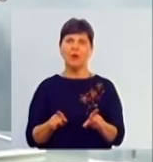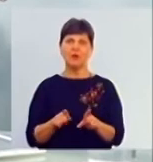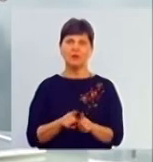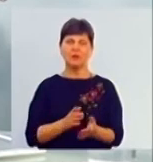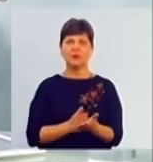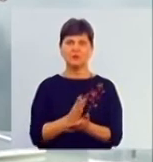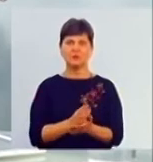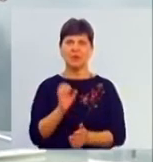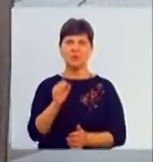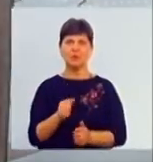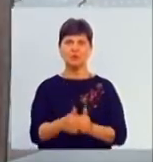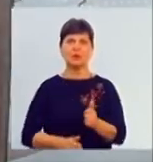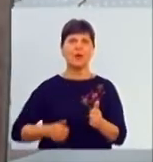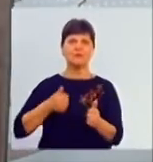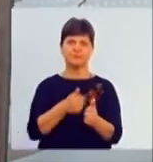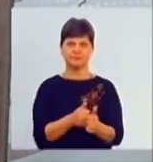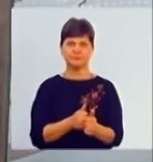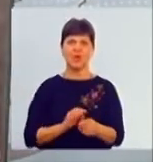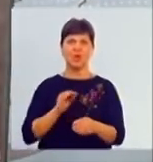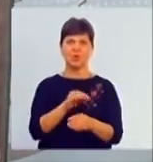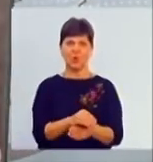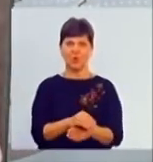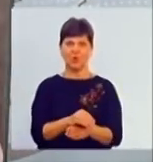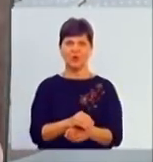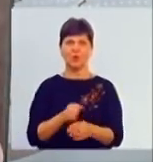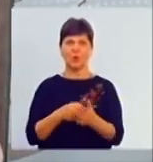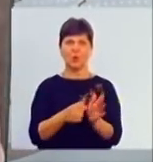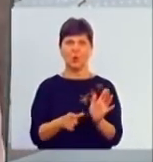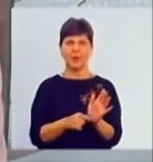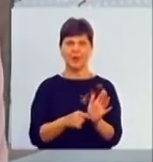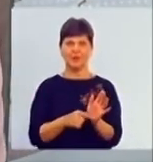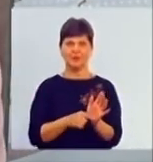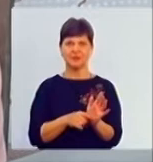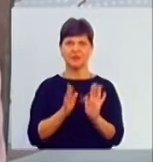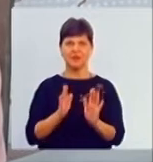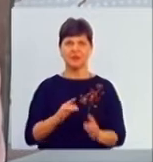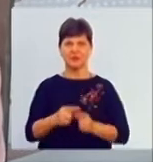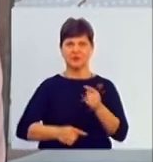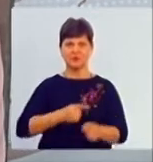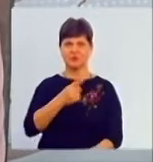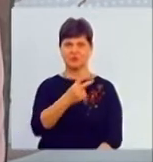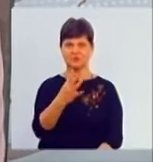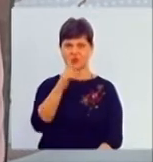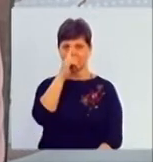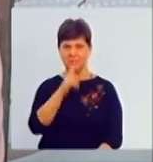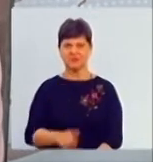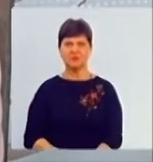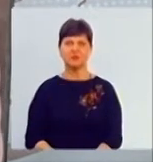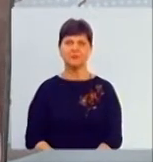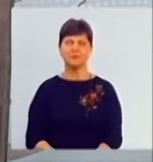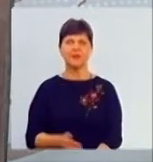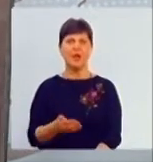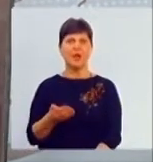можна дорахувати до пенсії лише через 24 місяці.